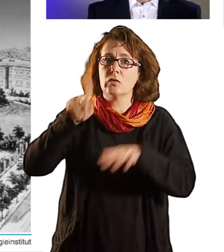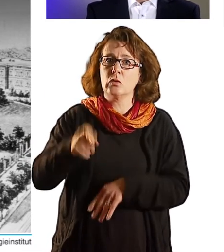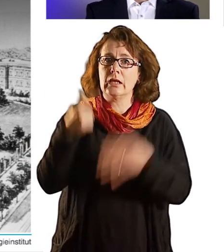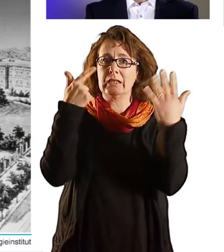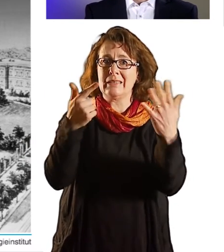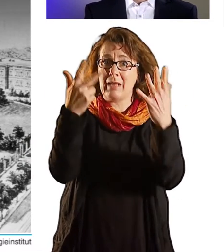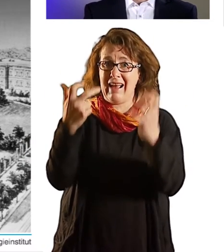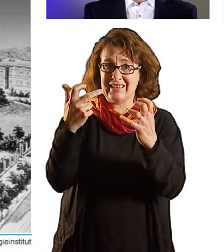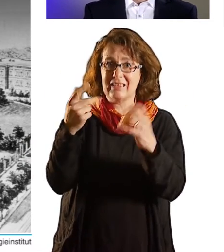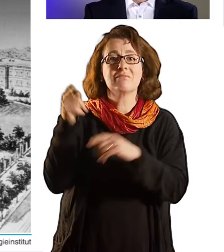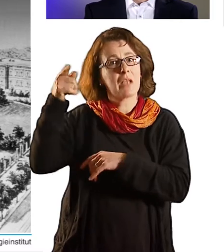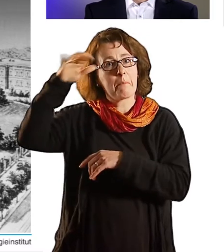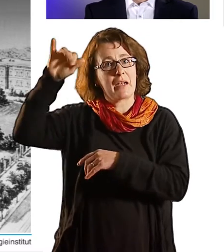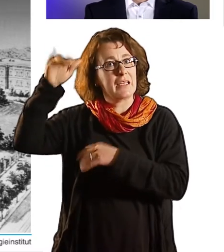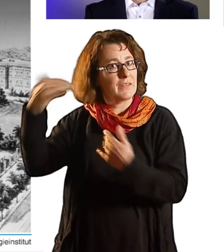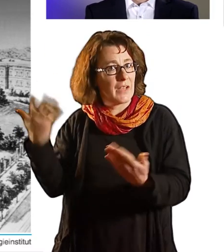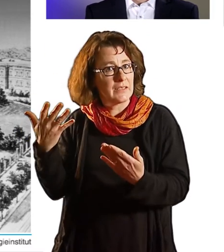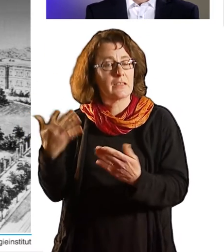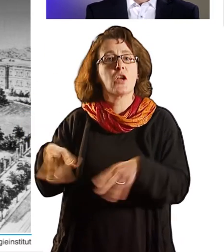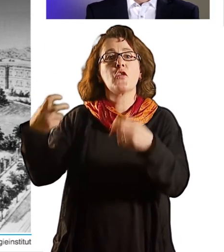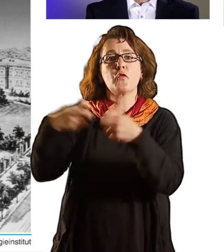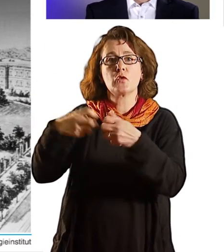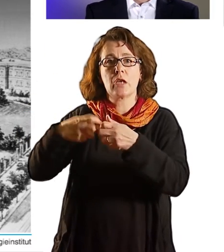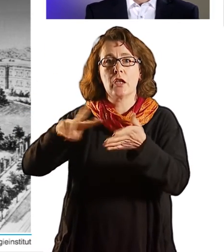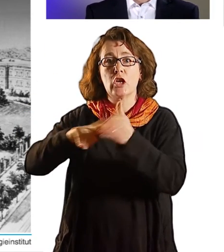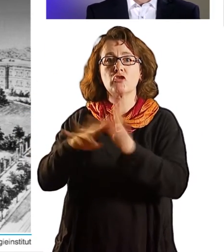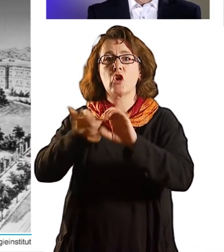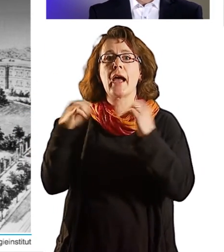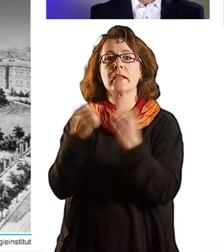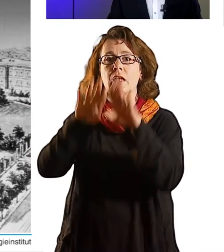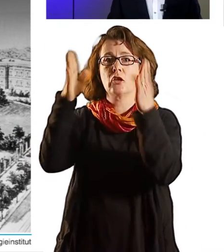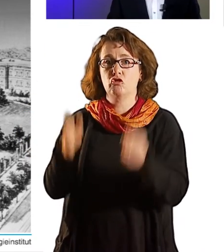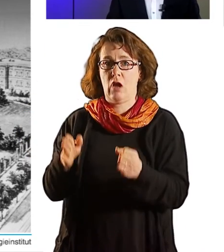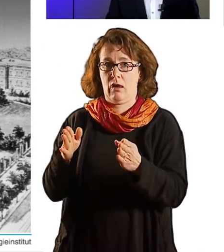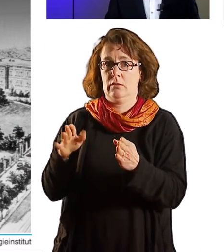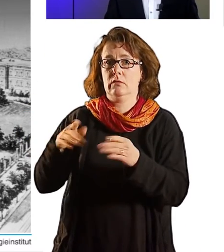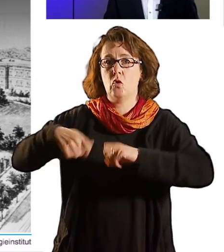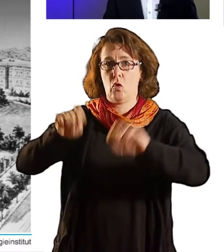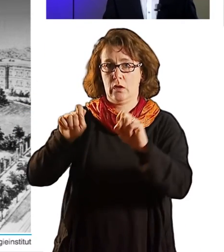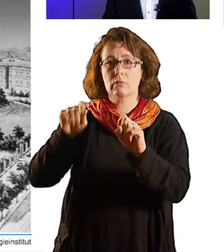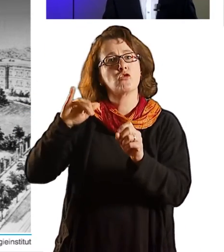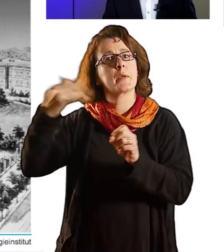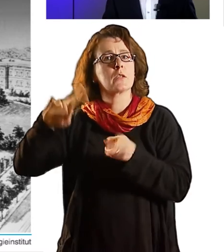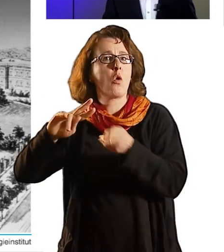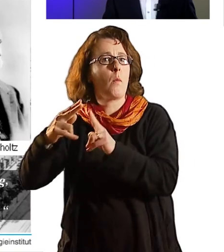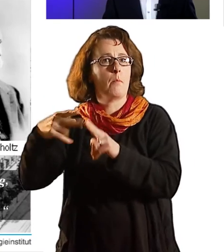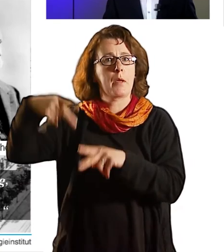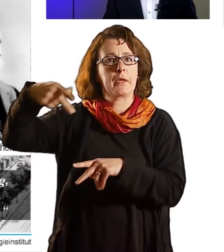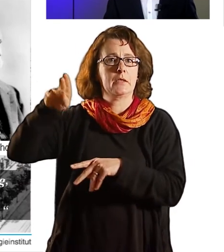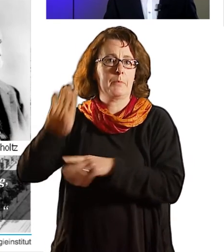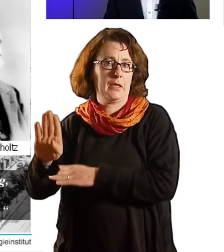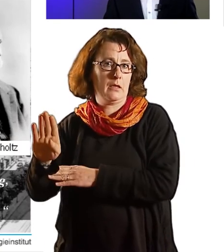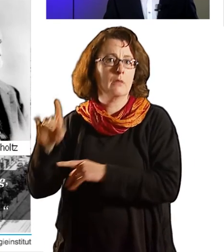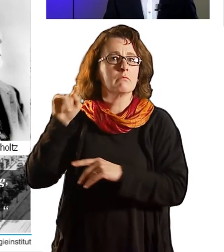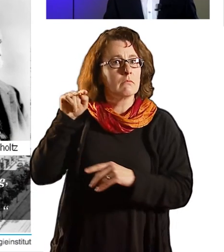Berlin die Physikalisch-Technische Reichsanstalt, die Vorgängerinstitution der PTB, gegründet. Maßgeblich angeregt und unterstützt wurde die Gründung